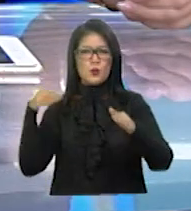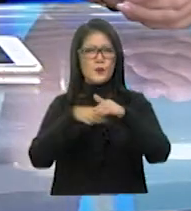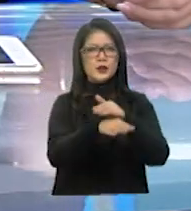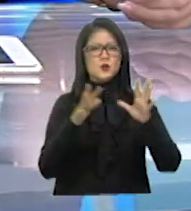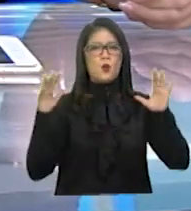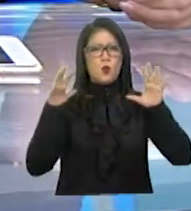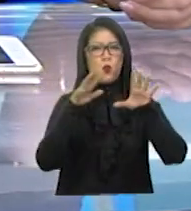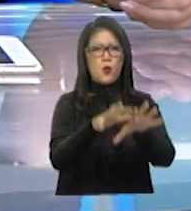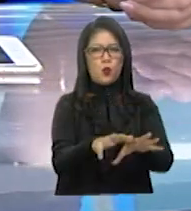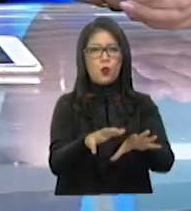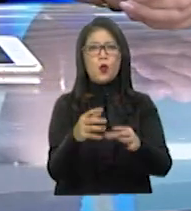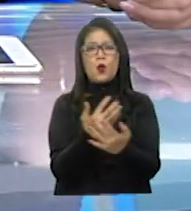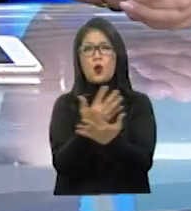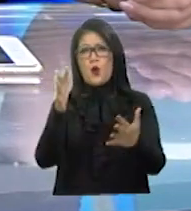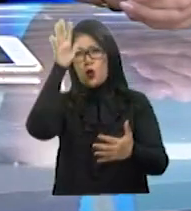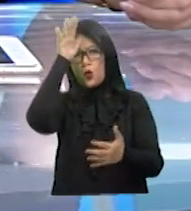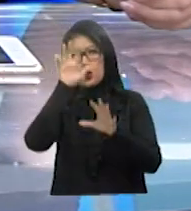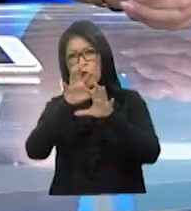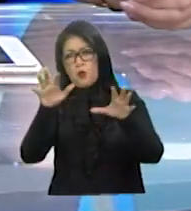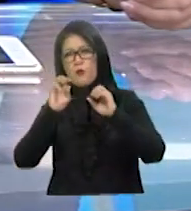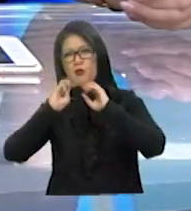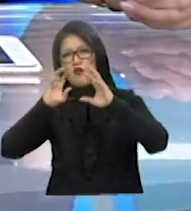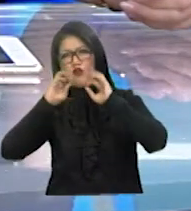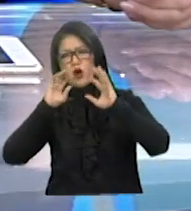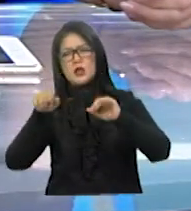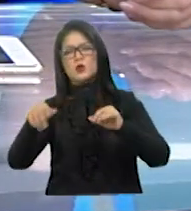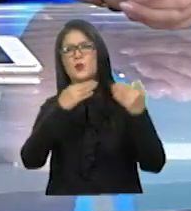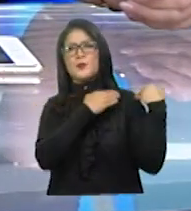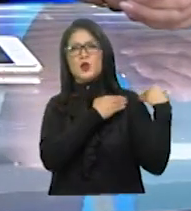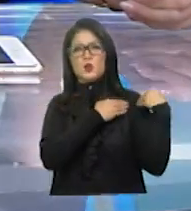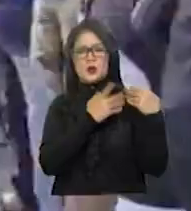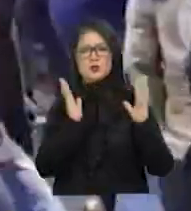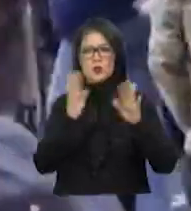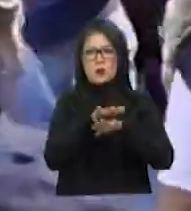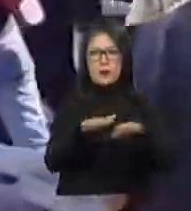kerumunan sejumlah orang dianggap sebagai provokator diamankan oleh petugas